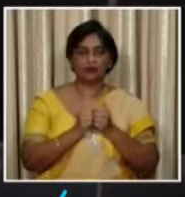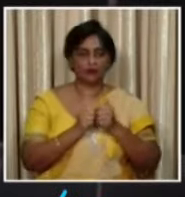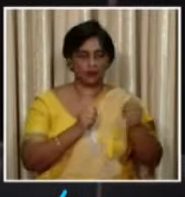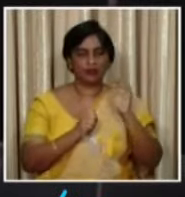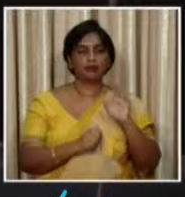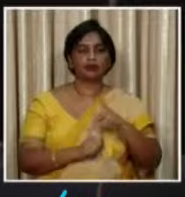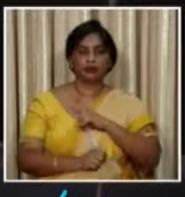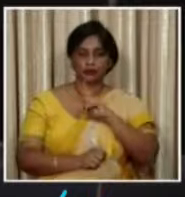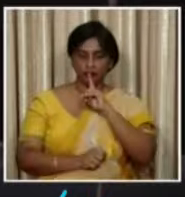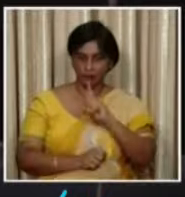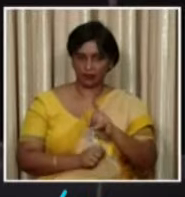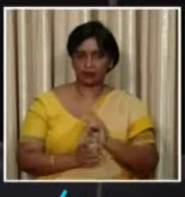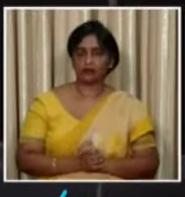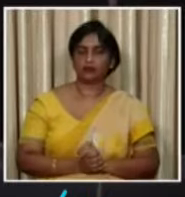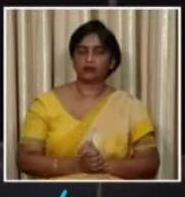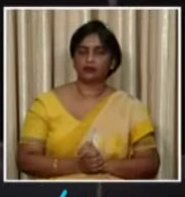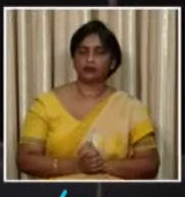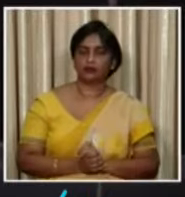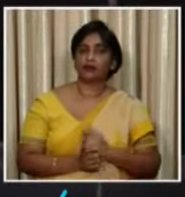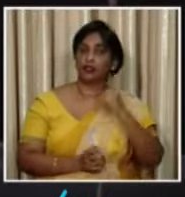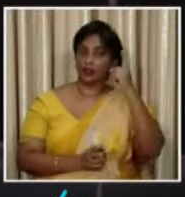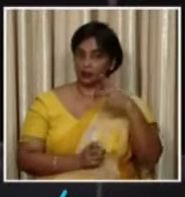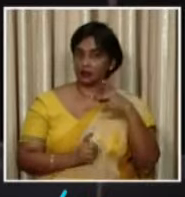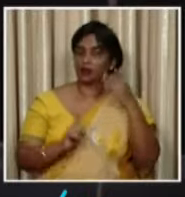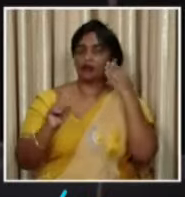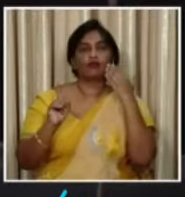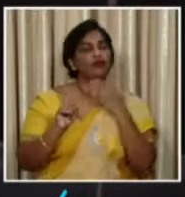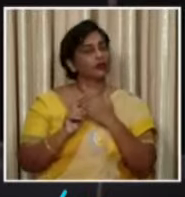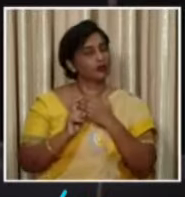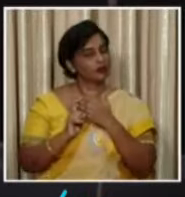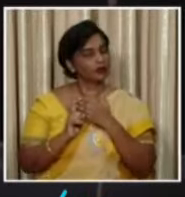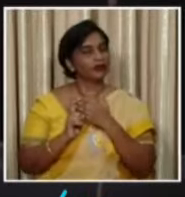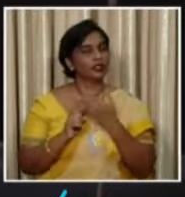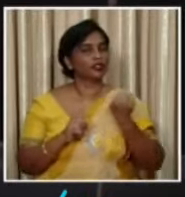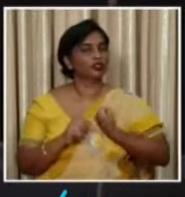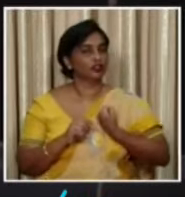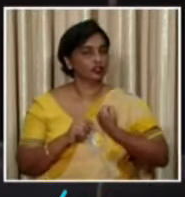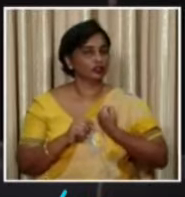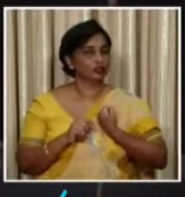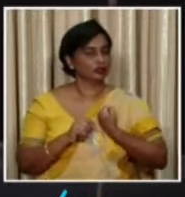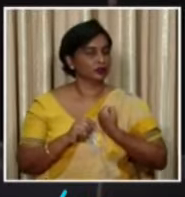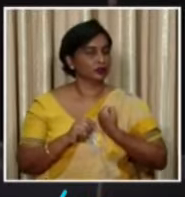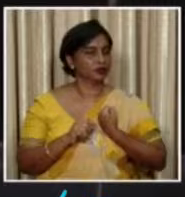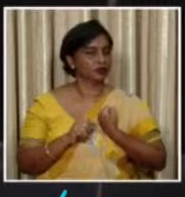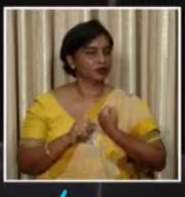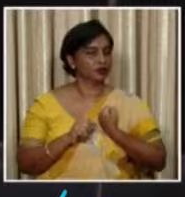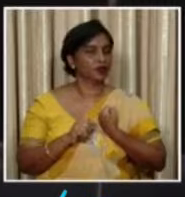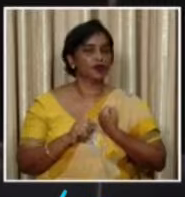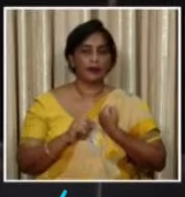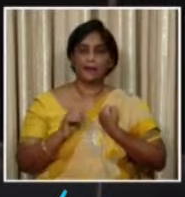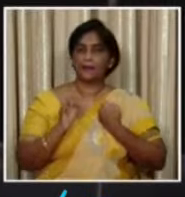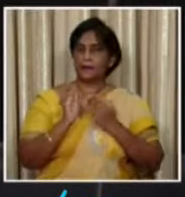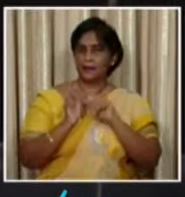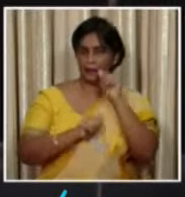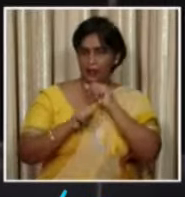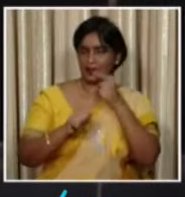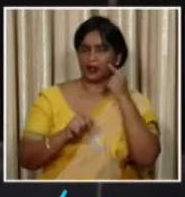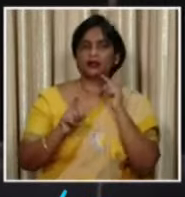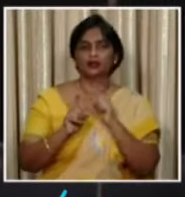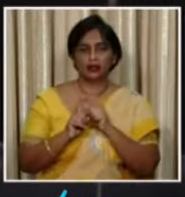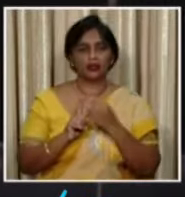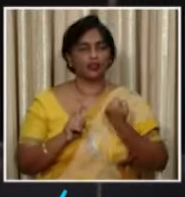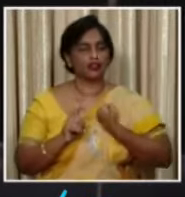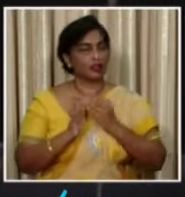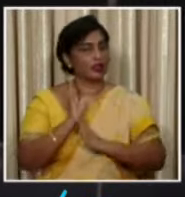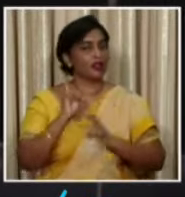කියන එක එතුමාට සඳහන් කරනවා. දෙවෙනි කාරණය පිළිබඳව වෛද්‍ය මෙරපණම් සම්බන්ධයෙන් සෞඛ්‍ය